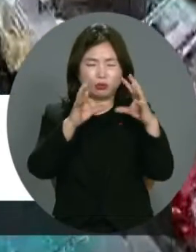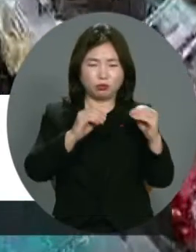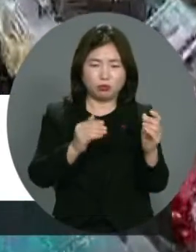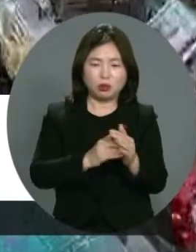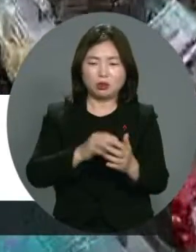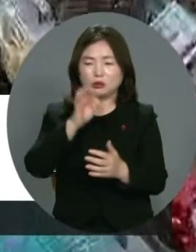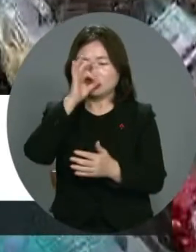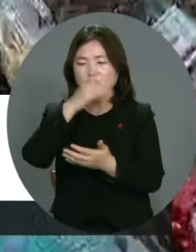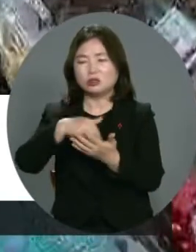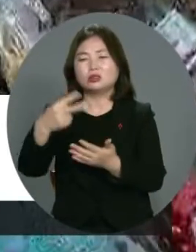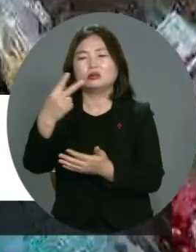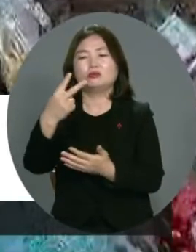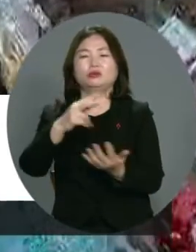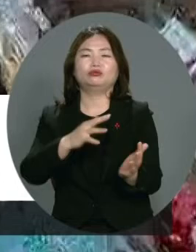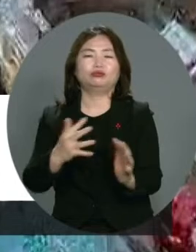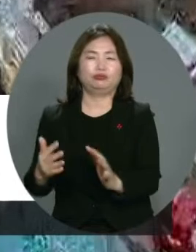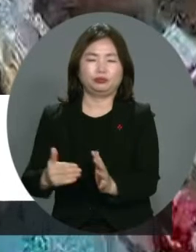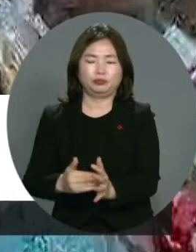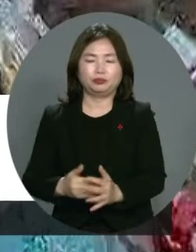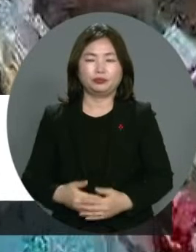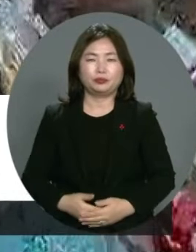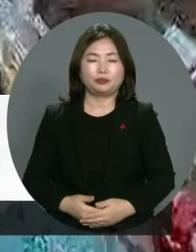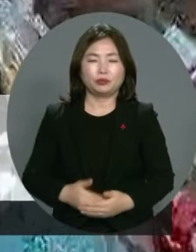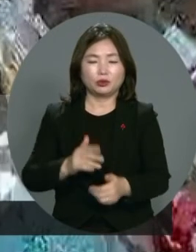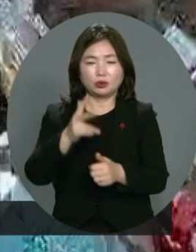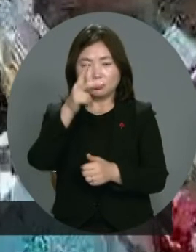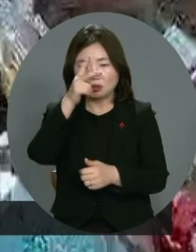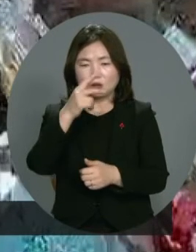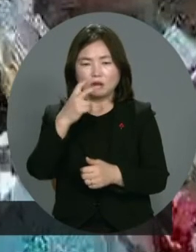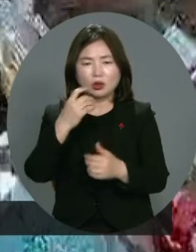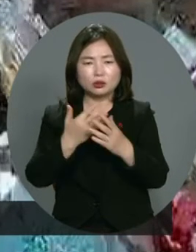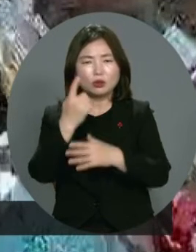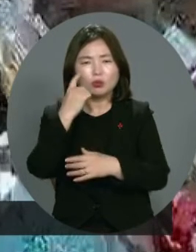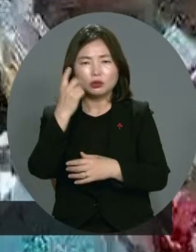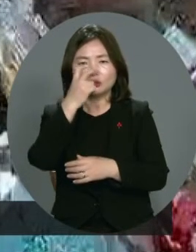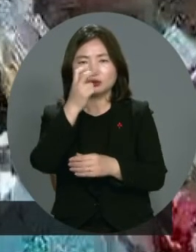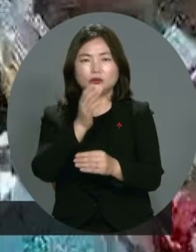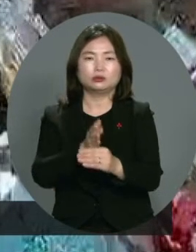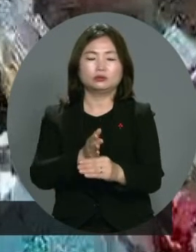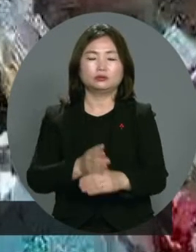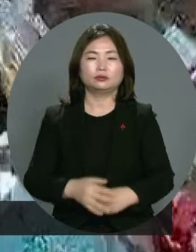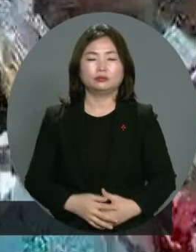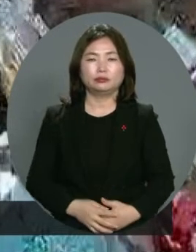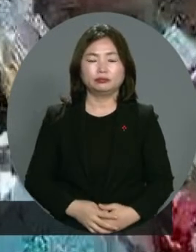전소하고 돼지 2000여 마리가 퇴사했습니다 경찰은 정확한 화제의 원인을 조사하고 있습니다